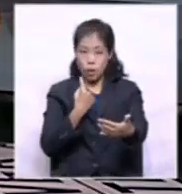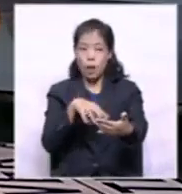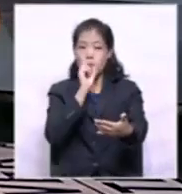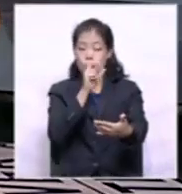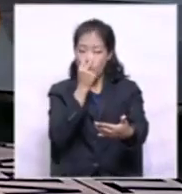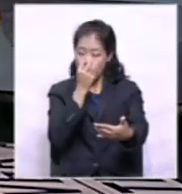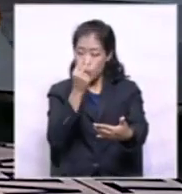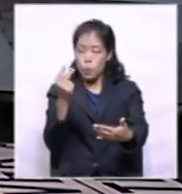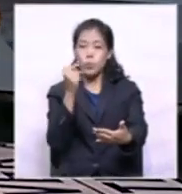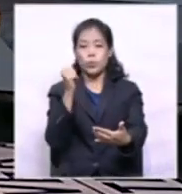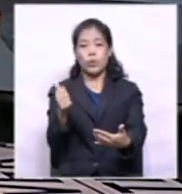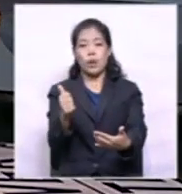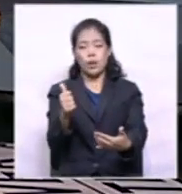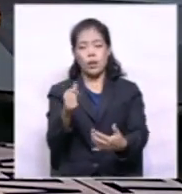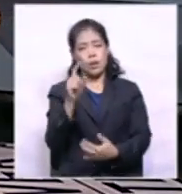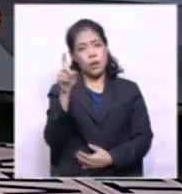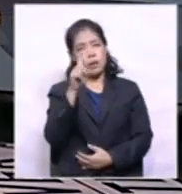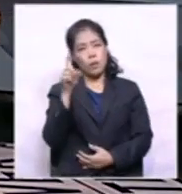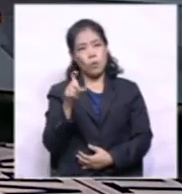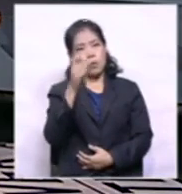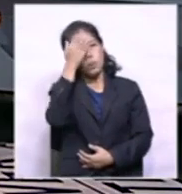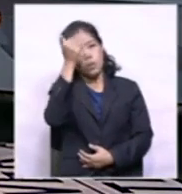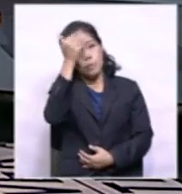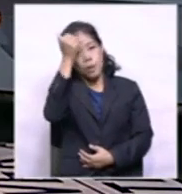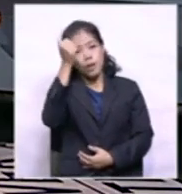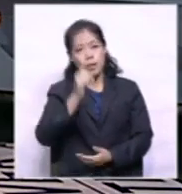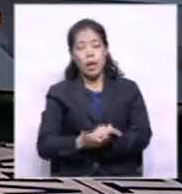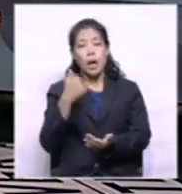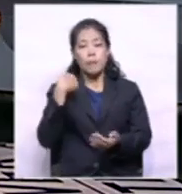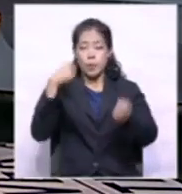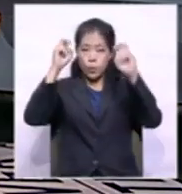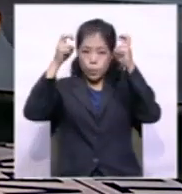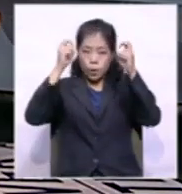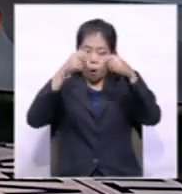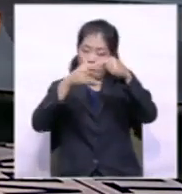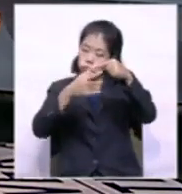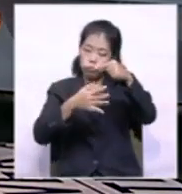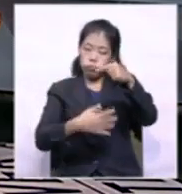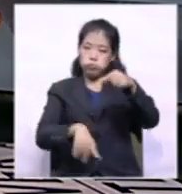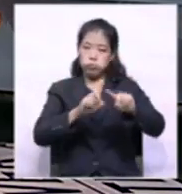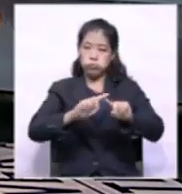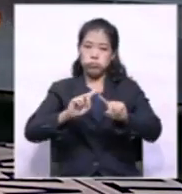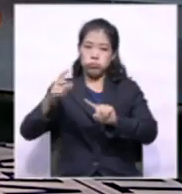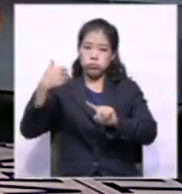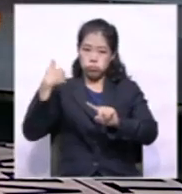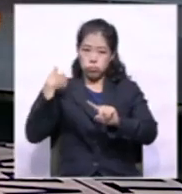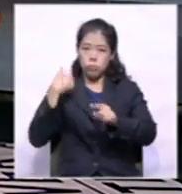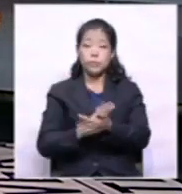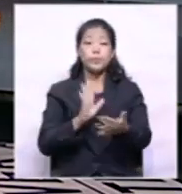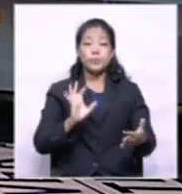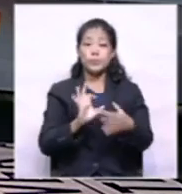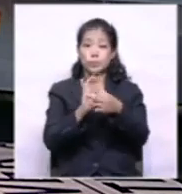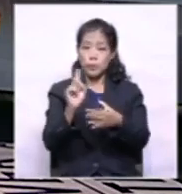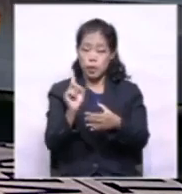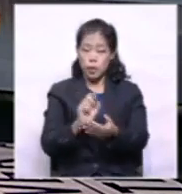ดูนอกพื้นที่ได ้ ซึ่งก็งงนะว่าไปดูทำไม ครับวันนี้มีหลากหลายแง่หลากหลายมุมนะคุณชูวัฒน์คุณผู้ชมนะครับโดยเฉพาะเรื่องของ